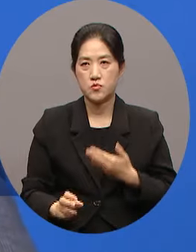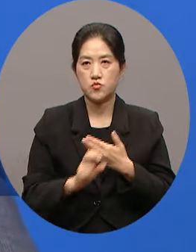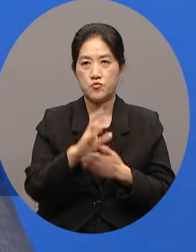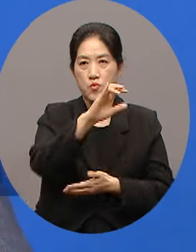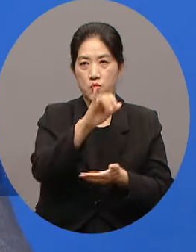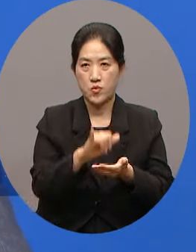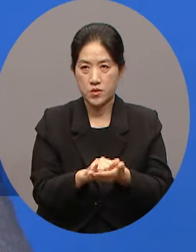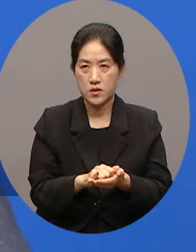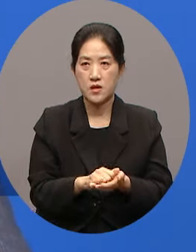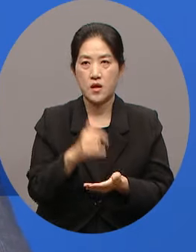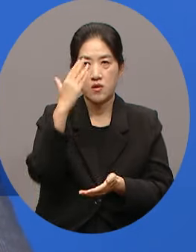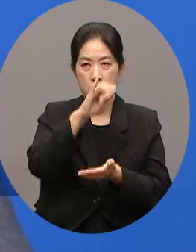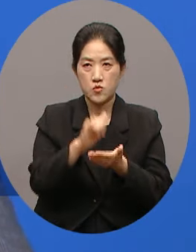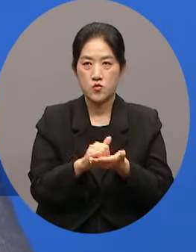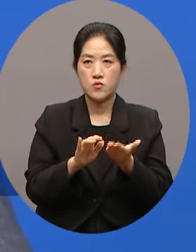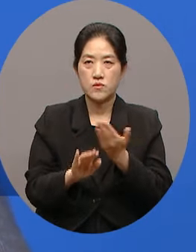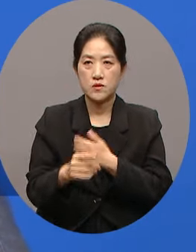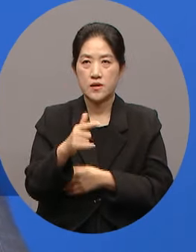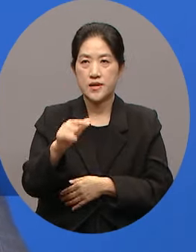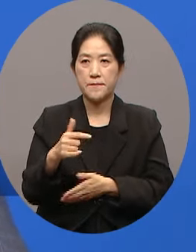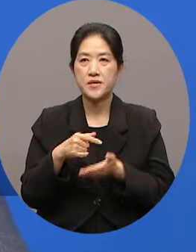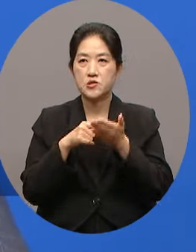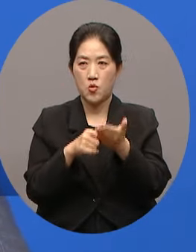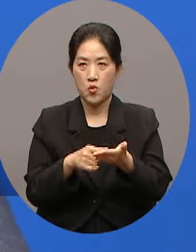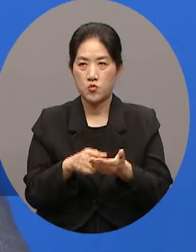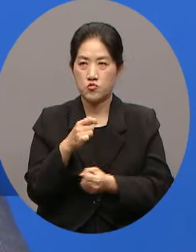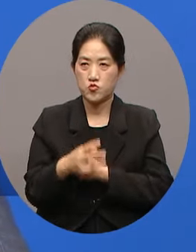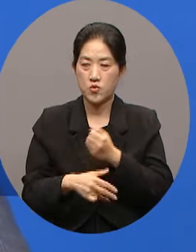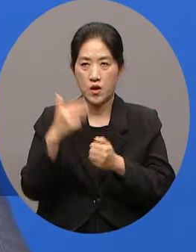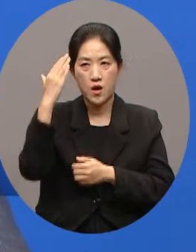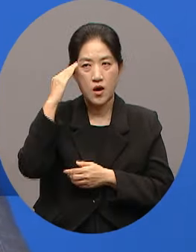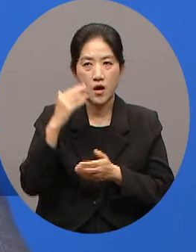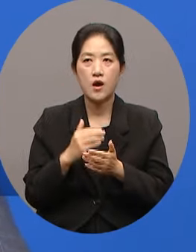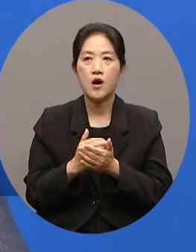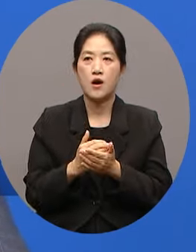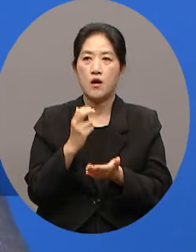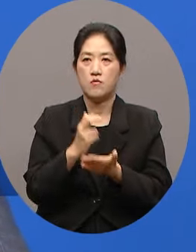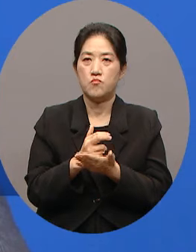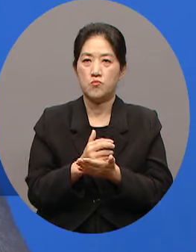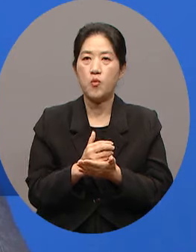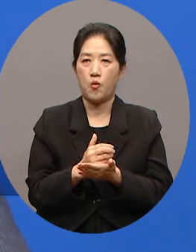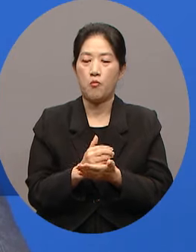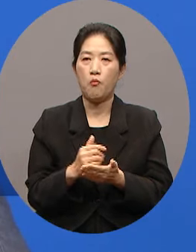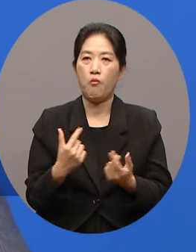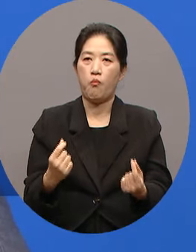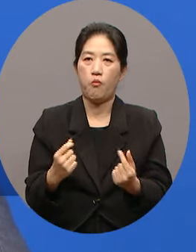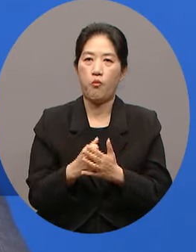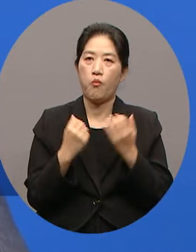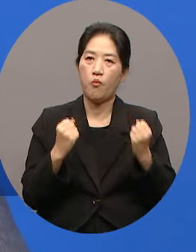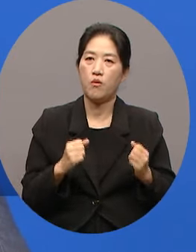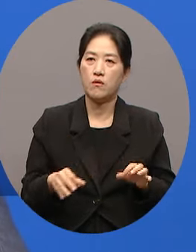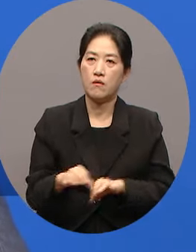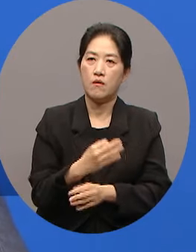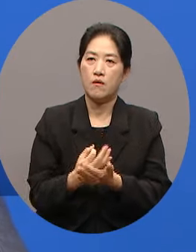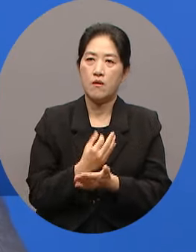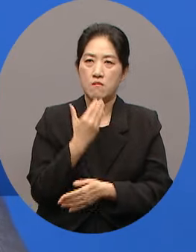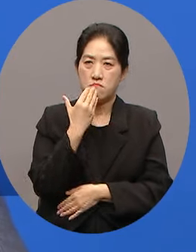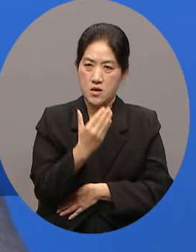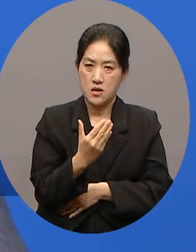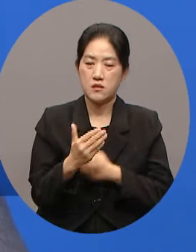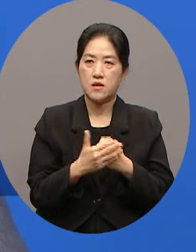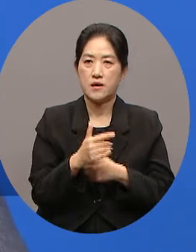법들도 입후 수년간 국내 합법적으로 체하며 경제활동 할 수 있다는